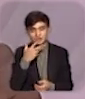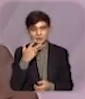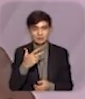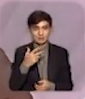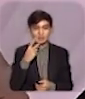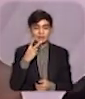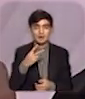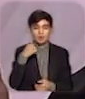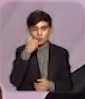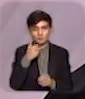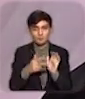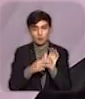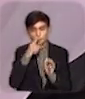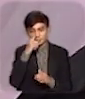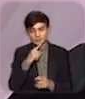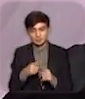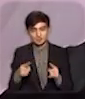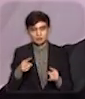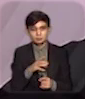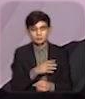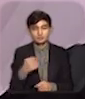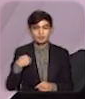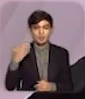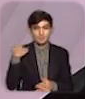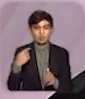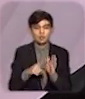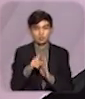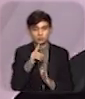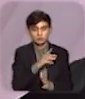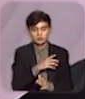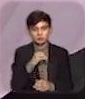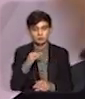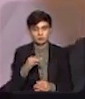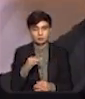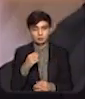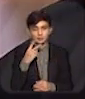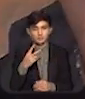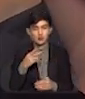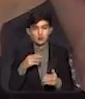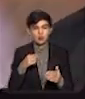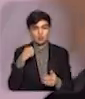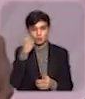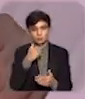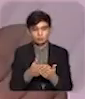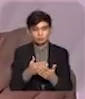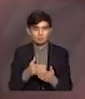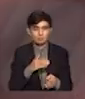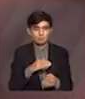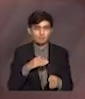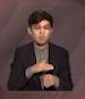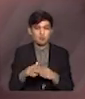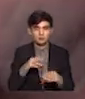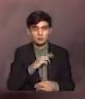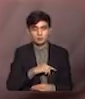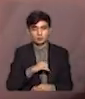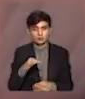2 жыл 3 жылға тама 2 жыл 8 айдай. Бірақ сен негізі баяғыда жас бастап едің. Иә, бастан бірақ прям 2 жылдан толықтай емес, толықтай жұмыс бір жылдай болған бар.